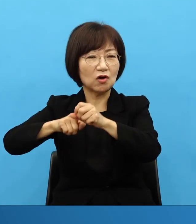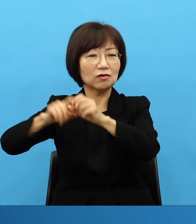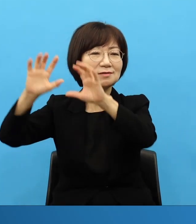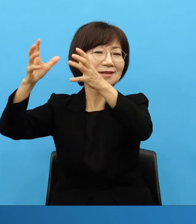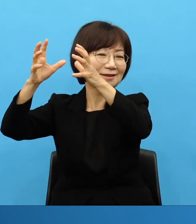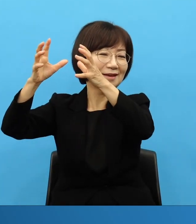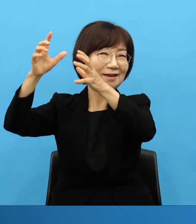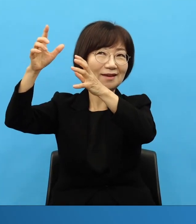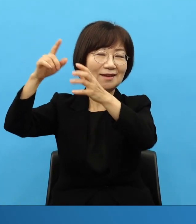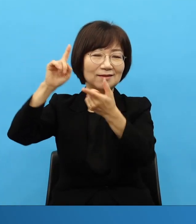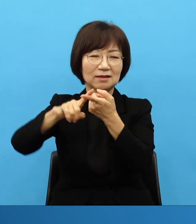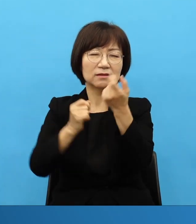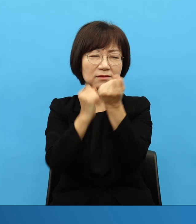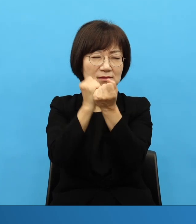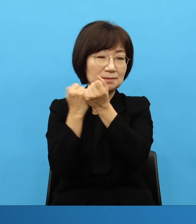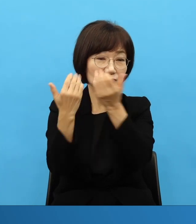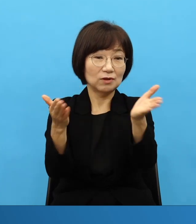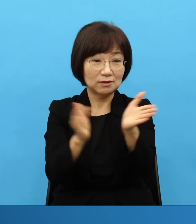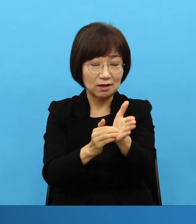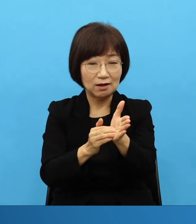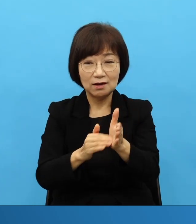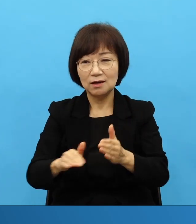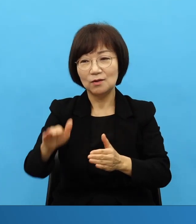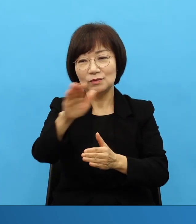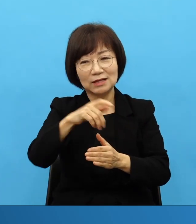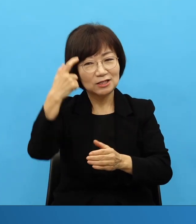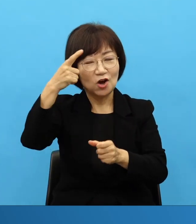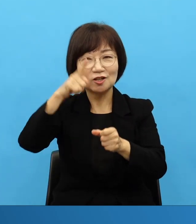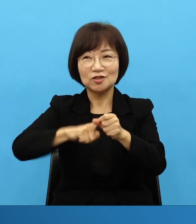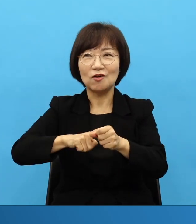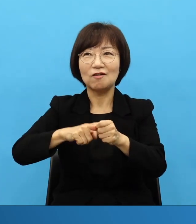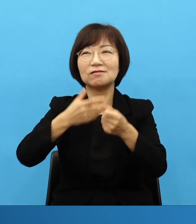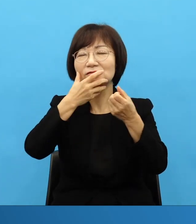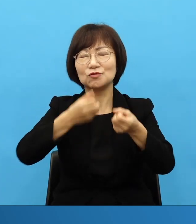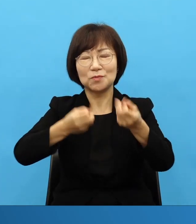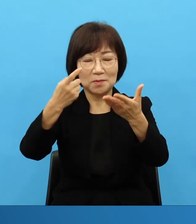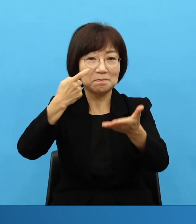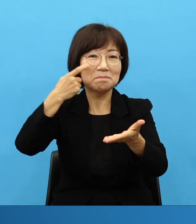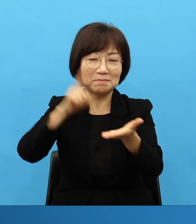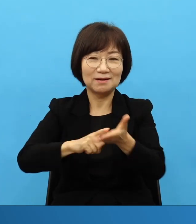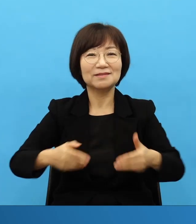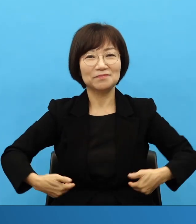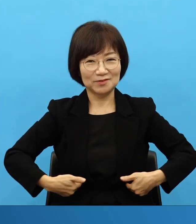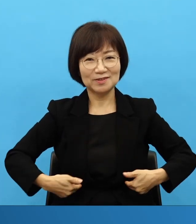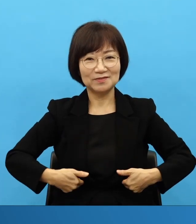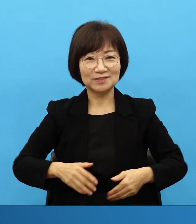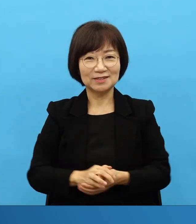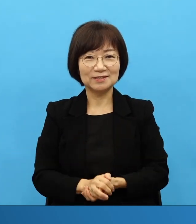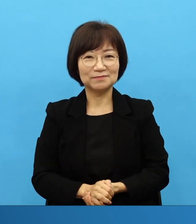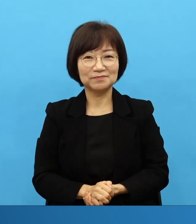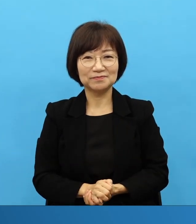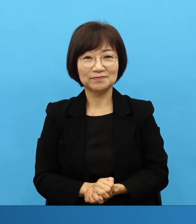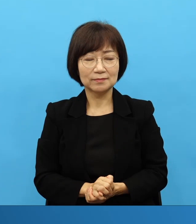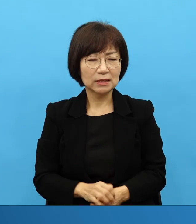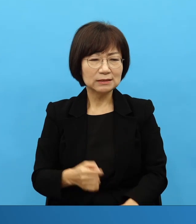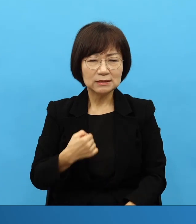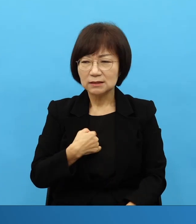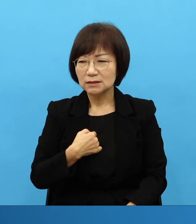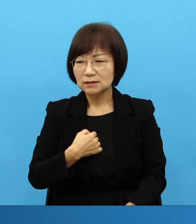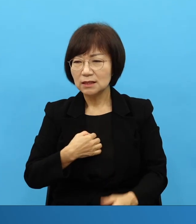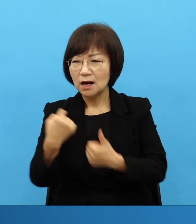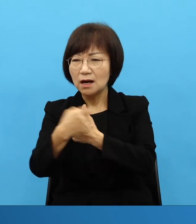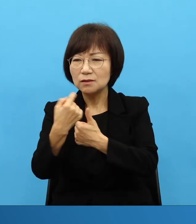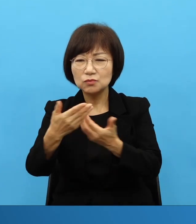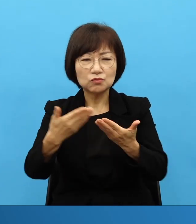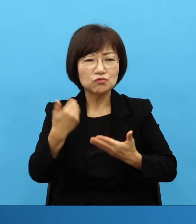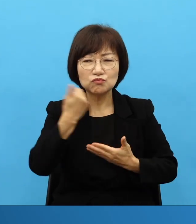We have to find and discover this 그래서 blessing. 저는 간단해서 어떻게 이걸 누리지? And so I thought to myself, how can I enjoy this? 누구에 배우지? Now, where can I